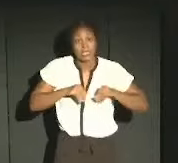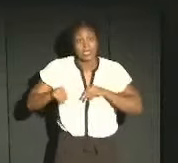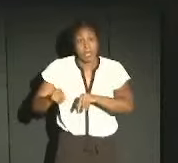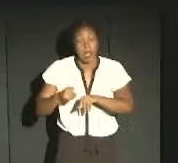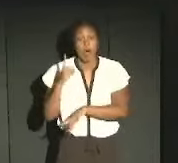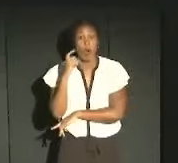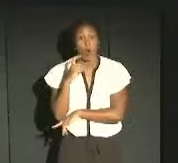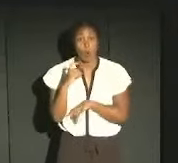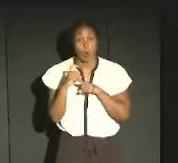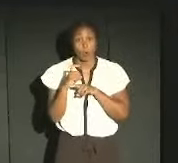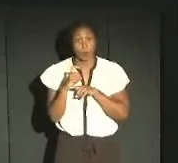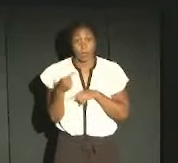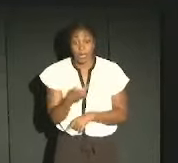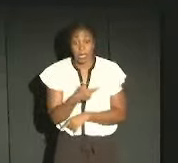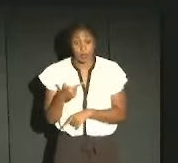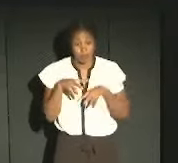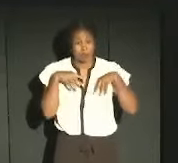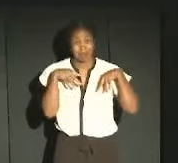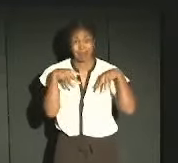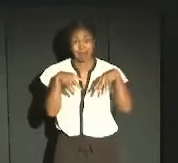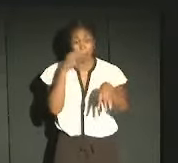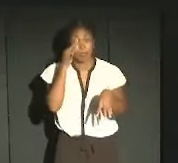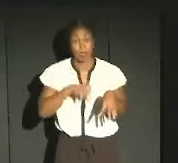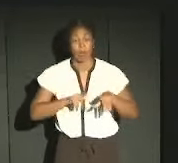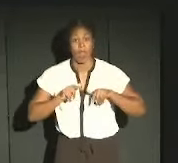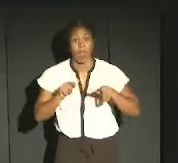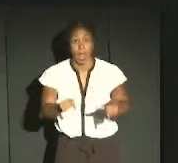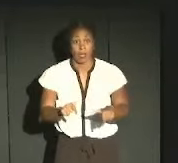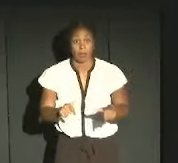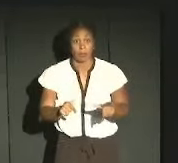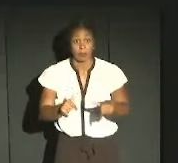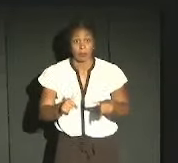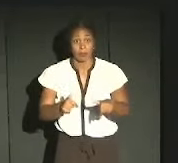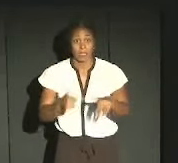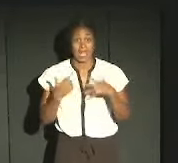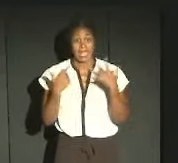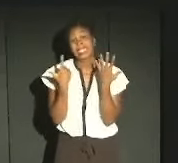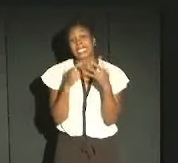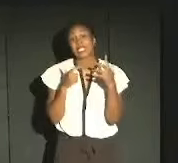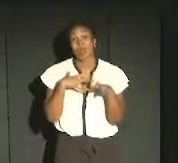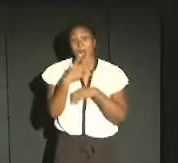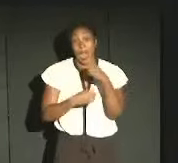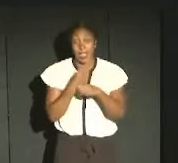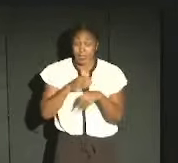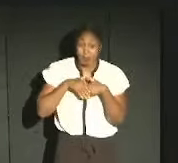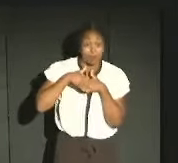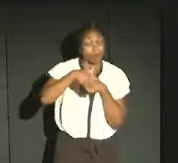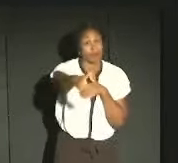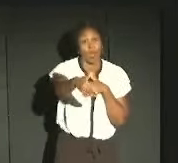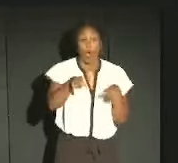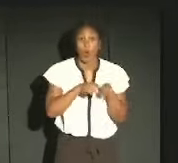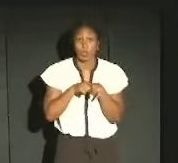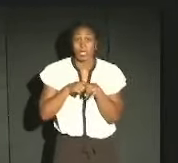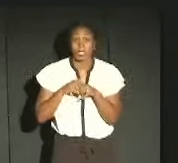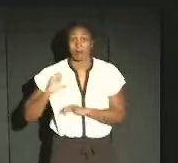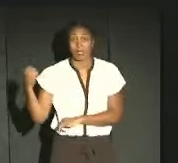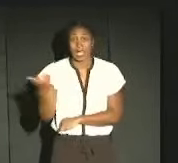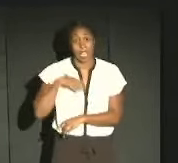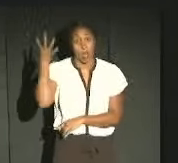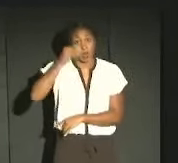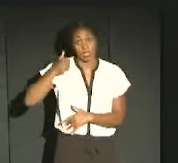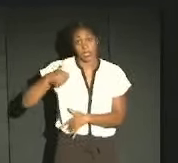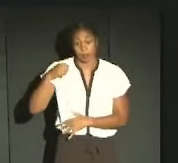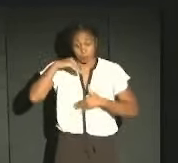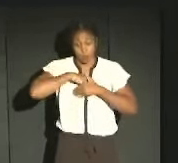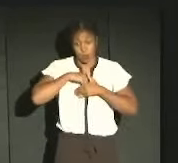eau sont contaminé et empoisonné pour 700 ainsi que la chair de tout un chacun ou dans les Antilles